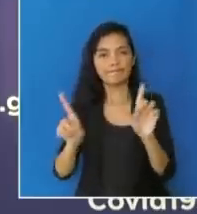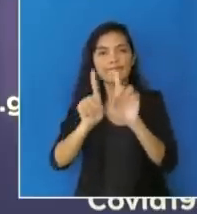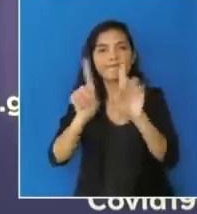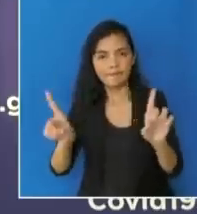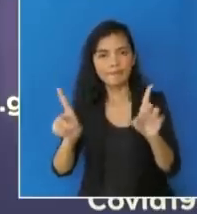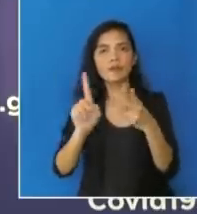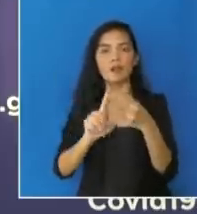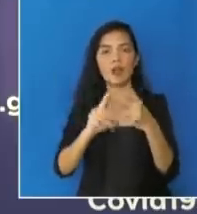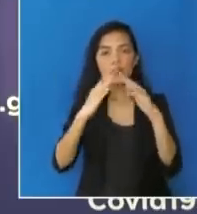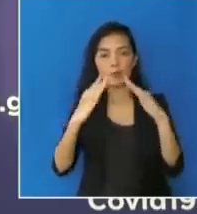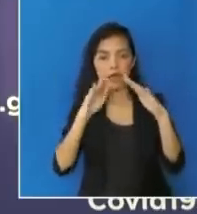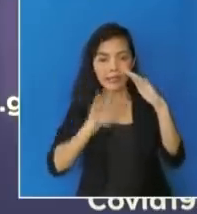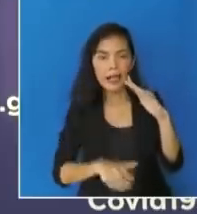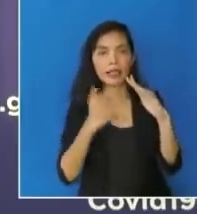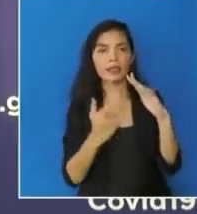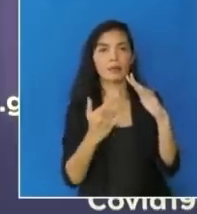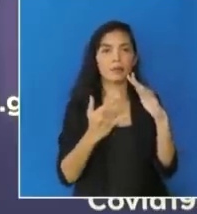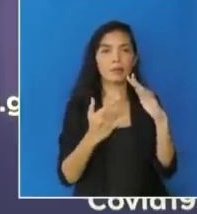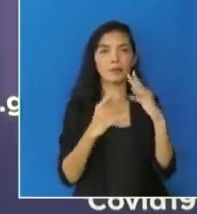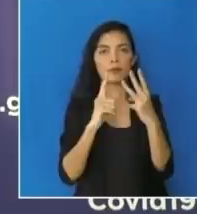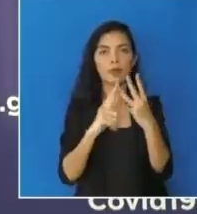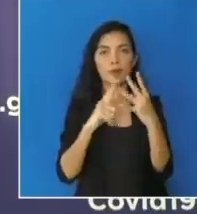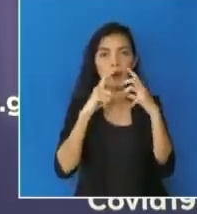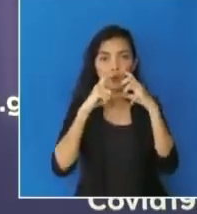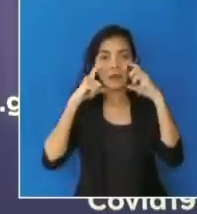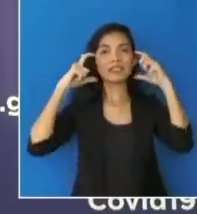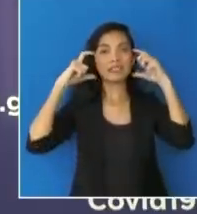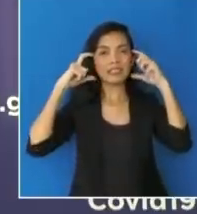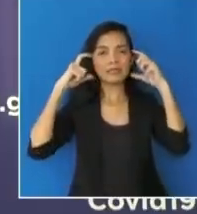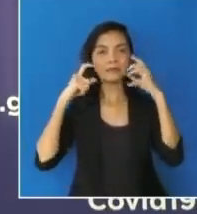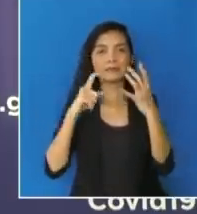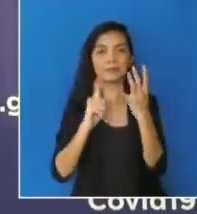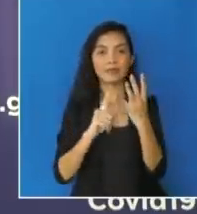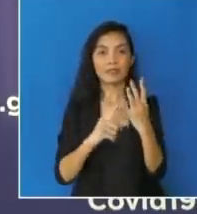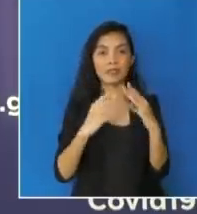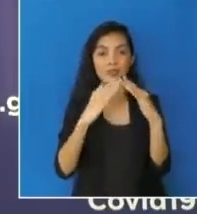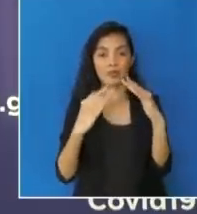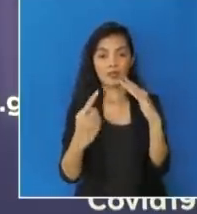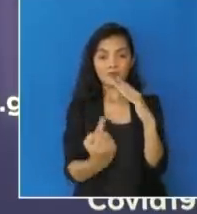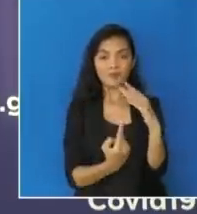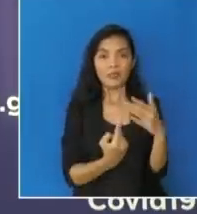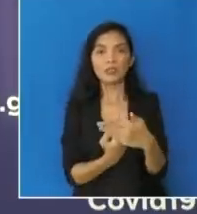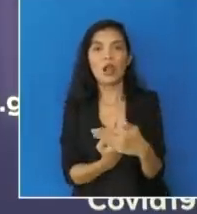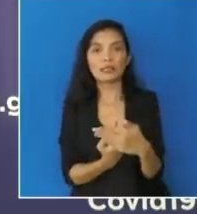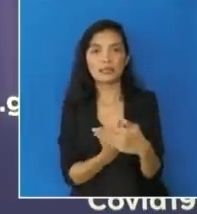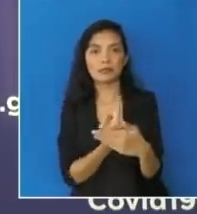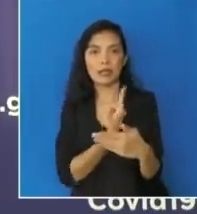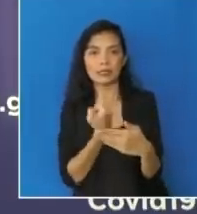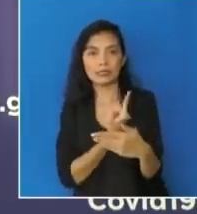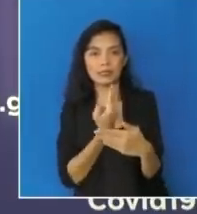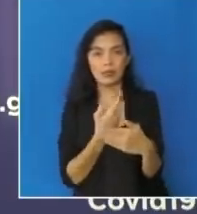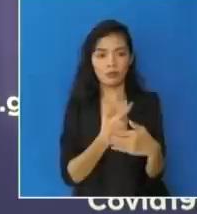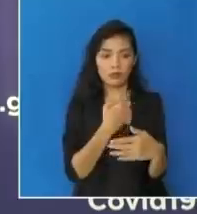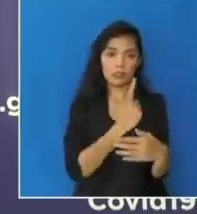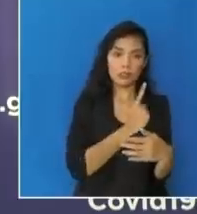rumah, memakai masker, sampai dengan melaksanakan isolasi mandiri, baik perorangan